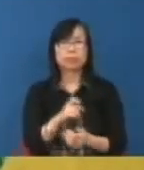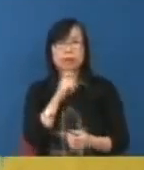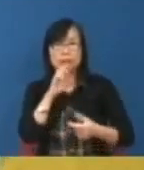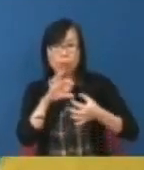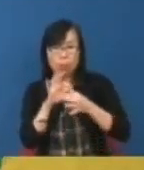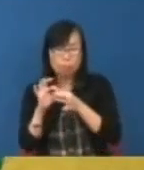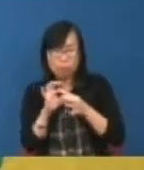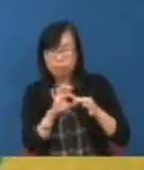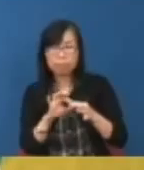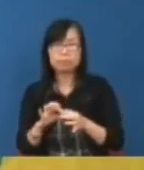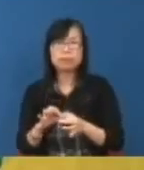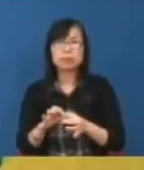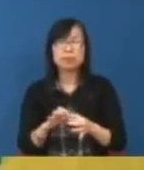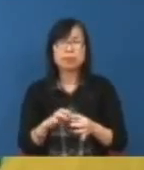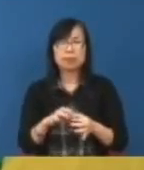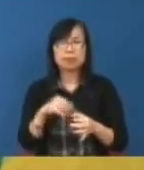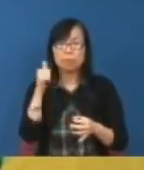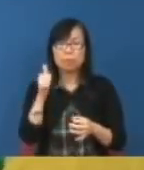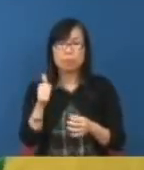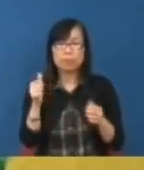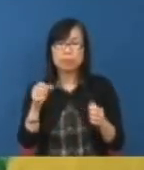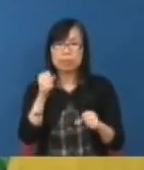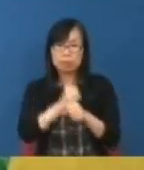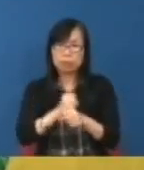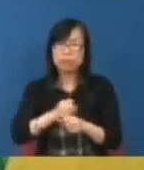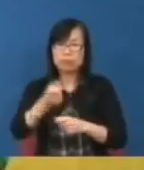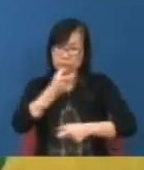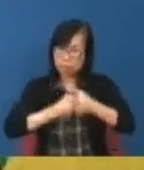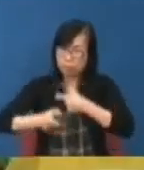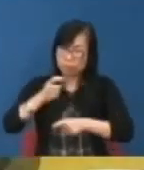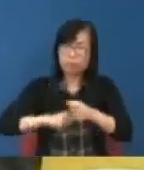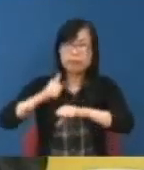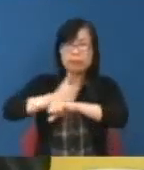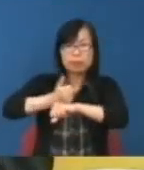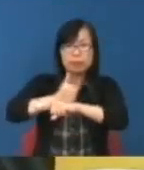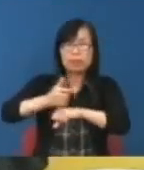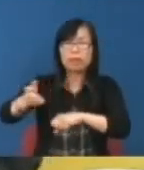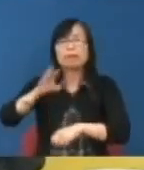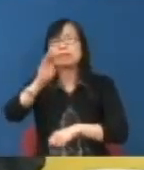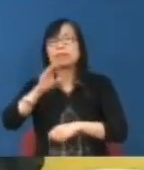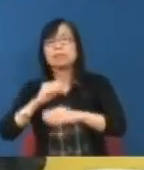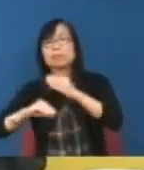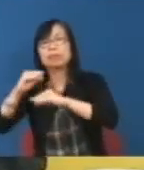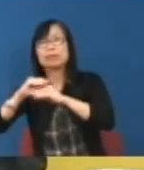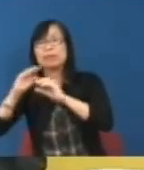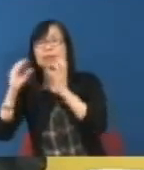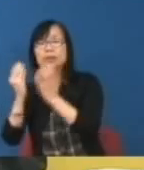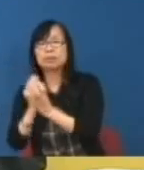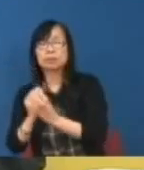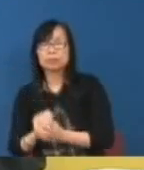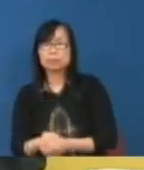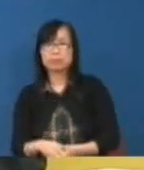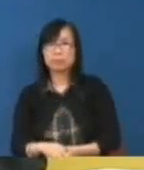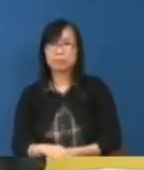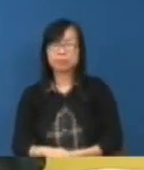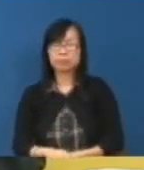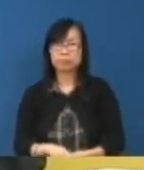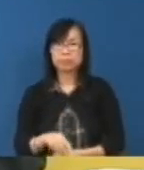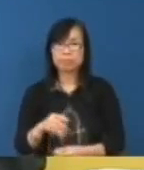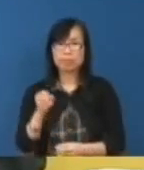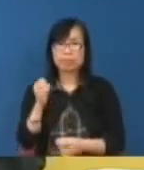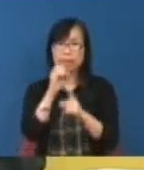係或者友好的一些機構製造所謂商機？ 很簡單，你看民建聯的市建局，他是支持市建局的，100%